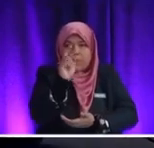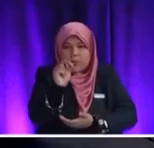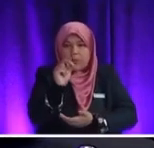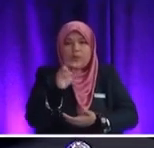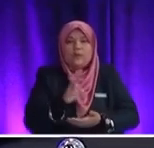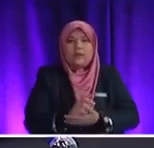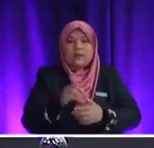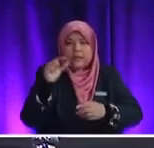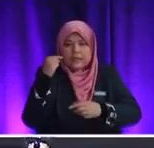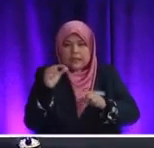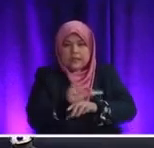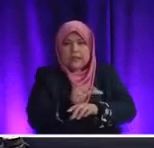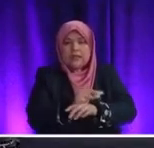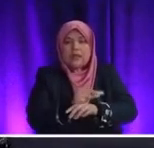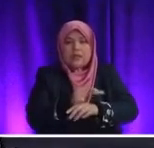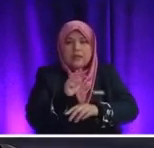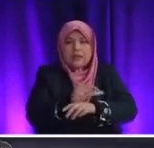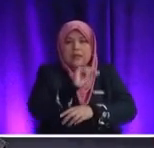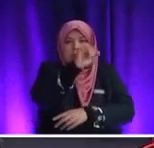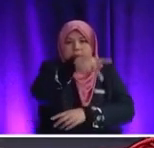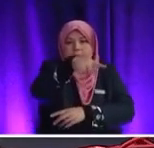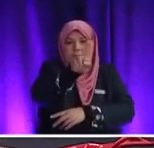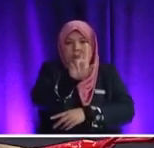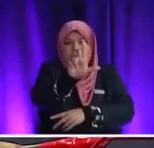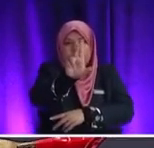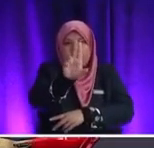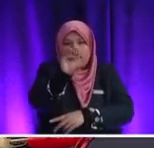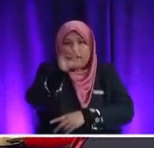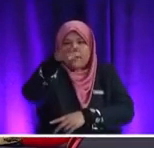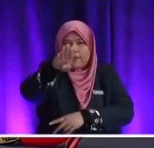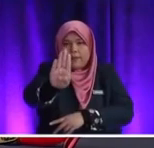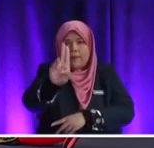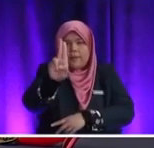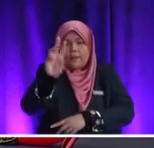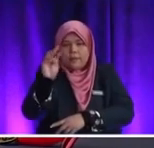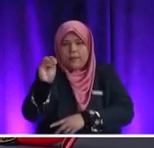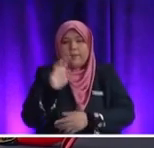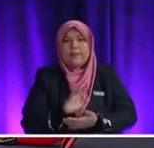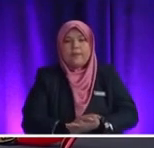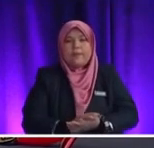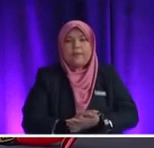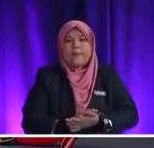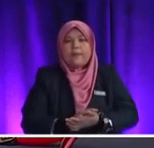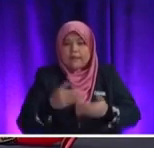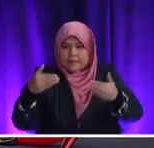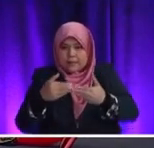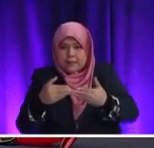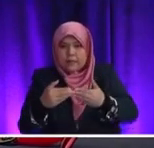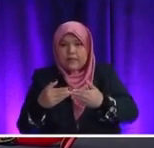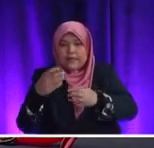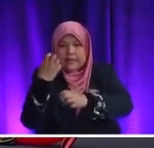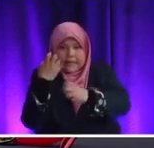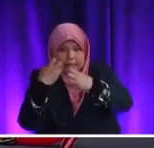kita akan gunakan lambung dua bromida oke ah Supreme kedua bromida ini tindakan sambungkan kepada elektron